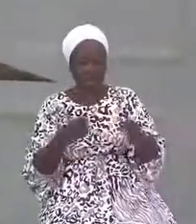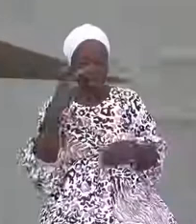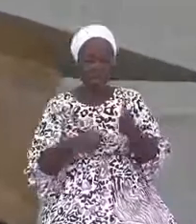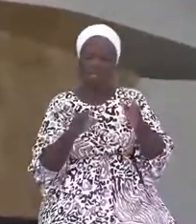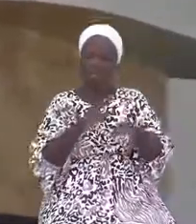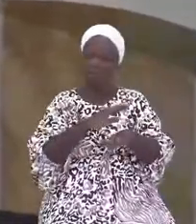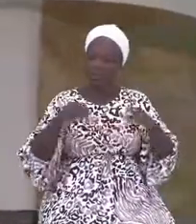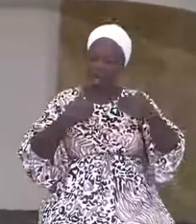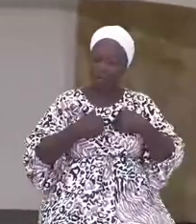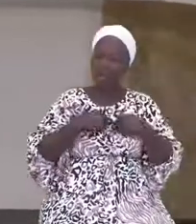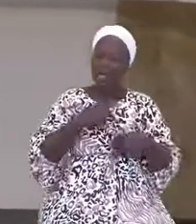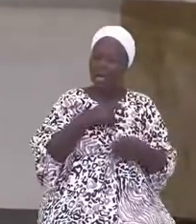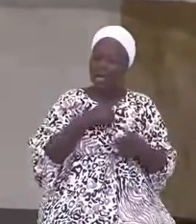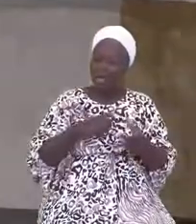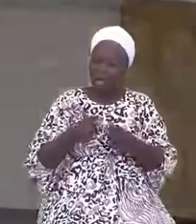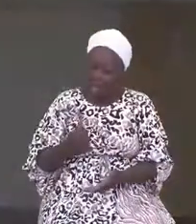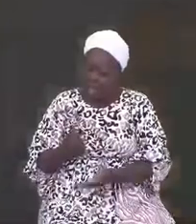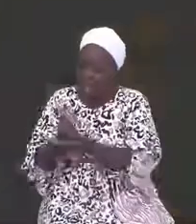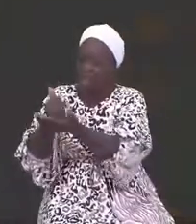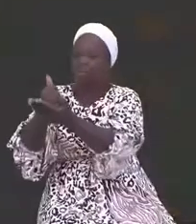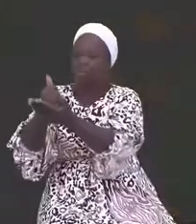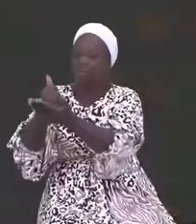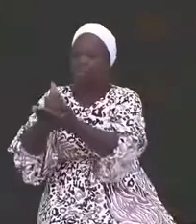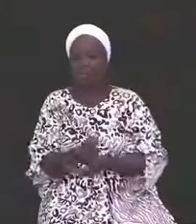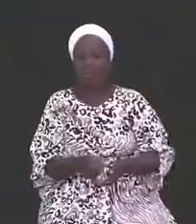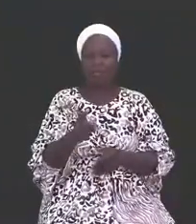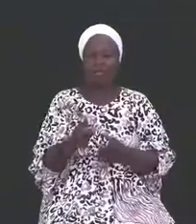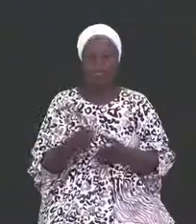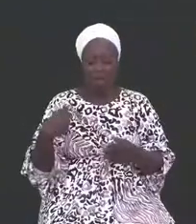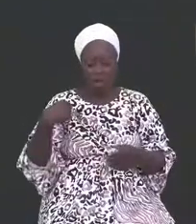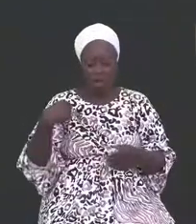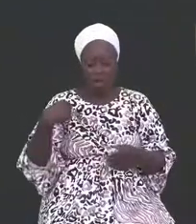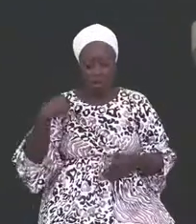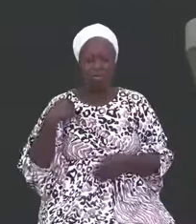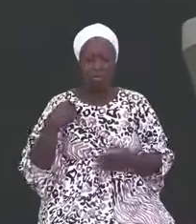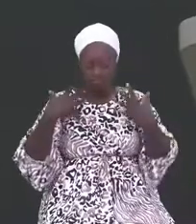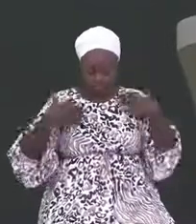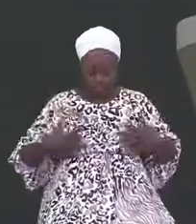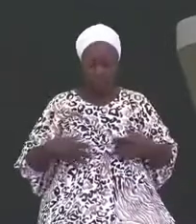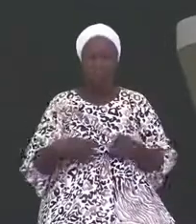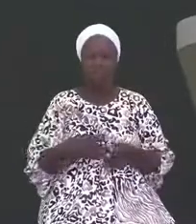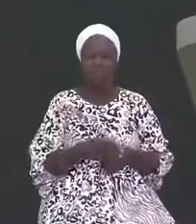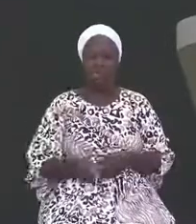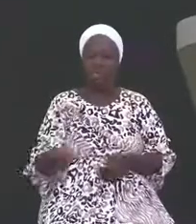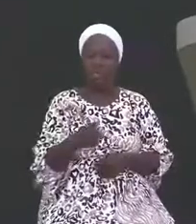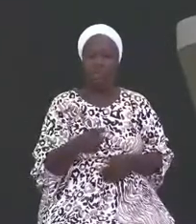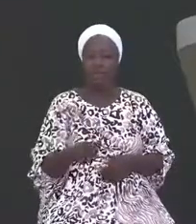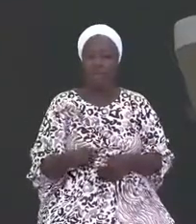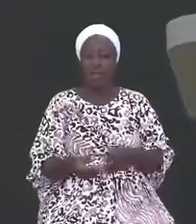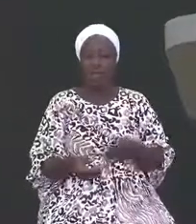n'ont pas, aide-les, habille-les, nourris-les, prends soin